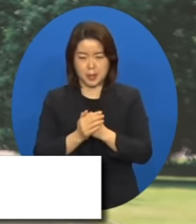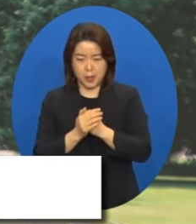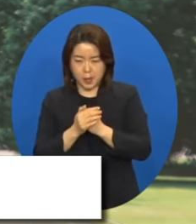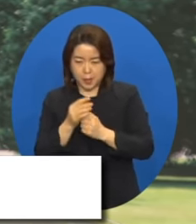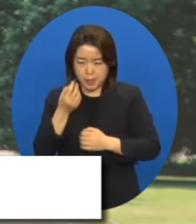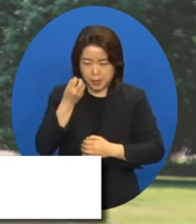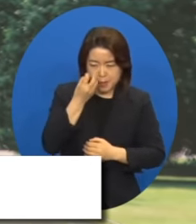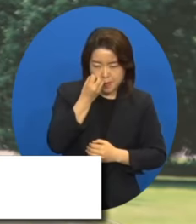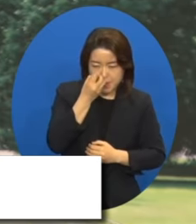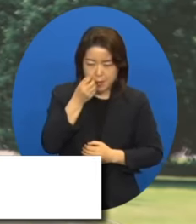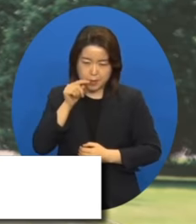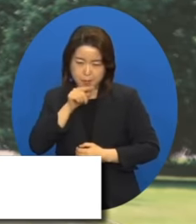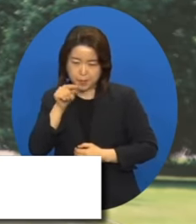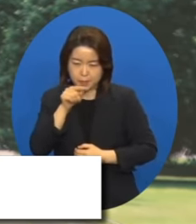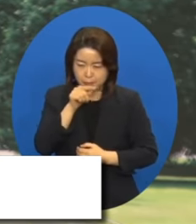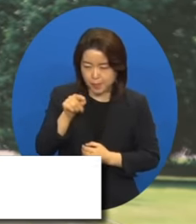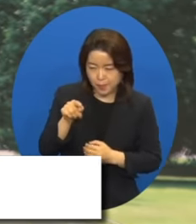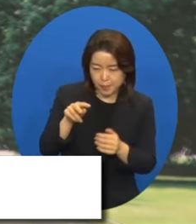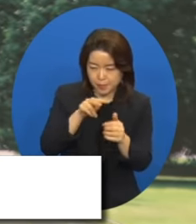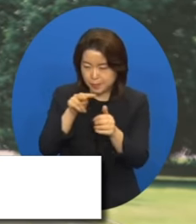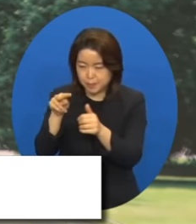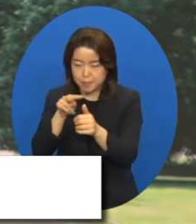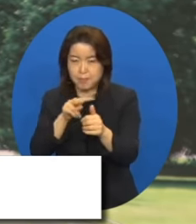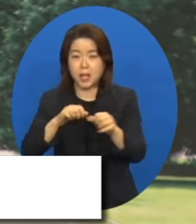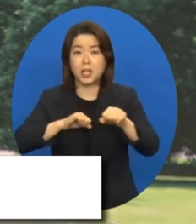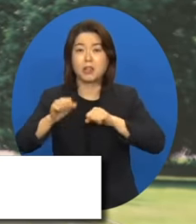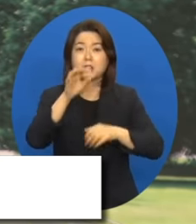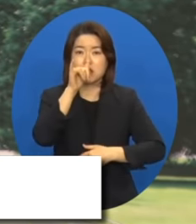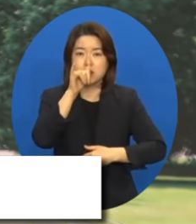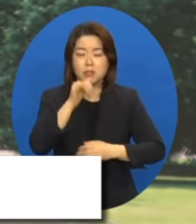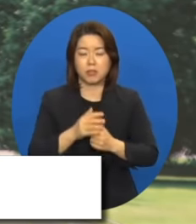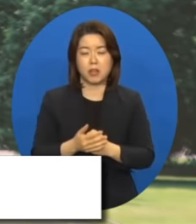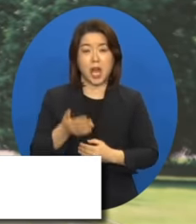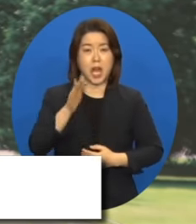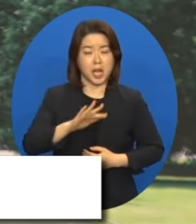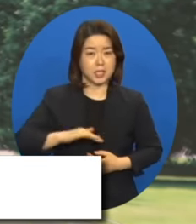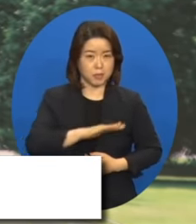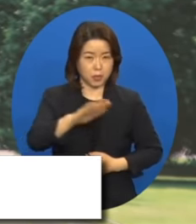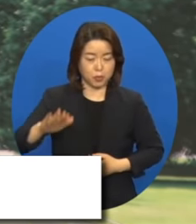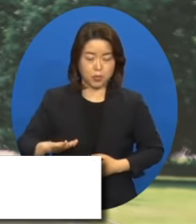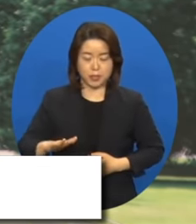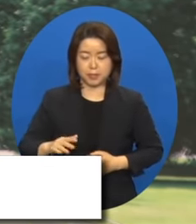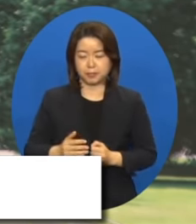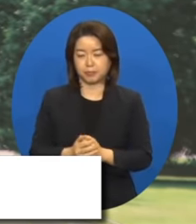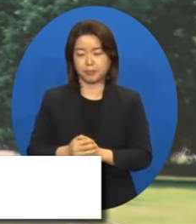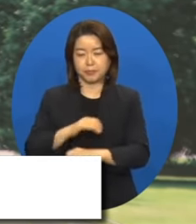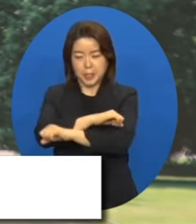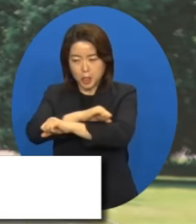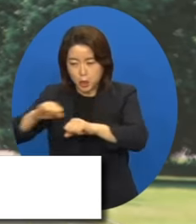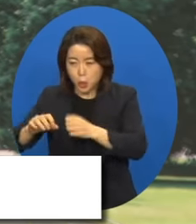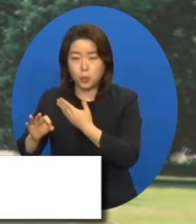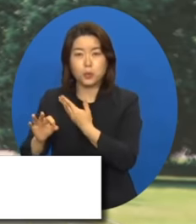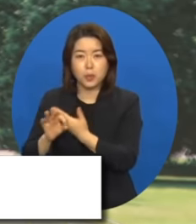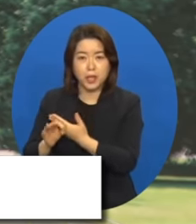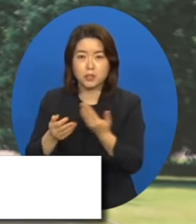교묘하게 역사합니다. 그런데 우리가 용서하면 마귀는 기절하는 거죠.